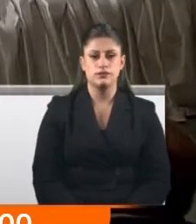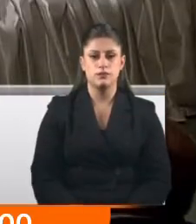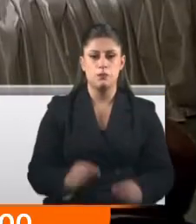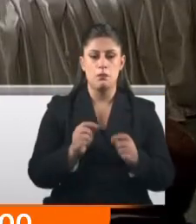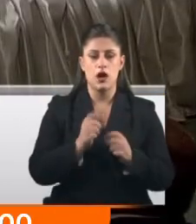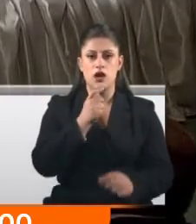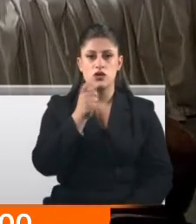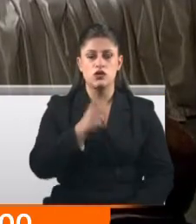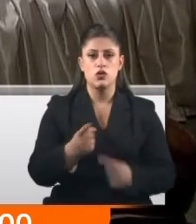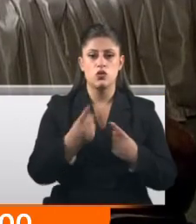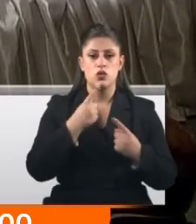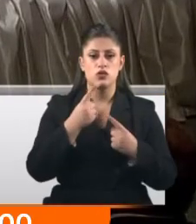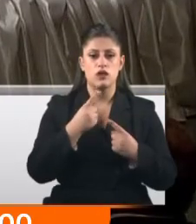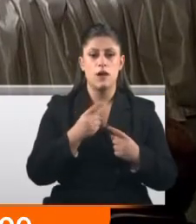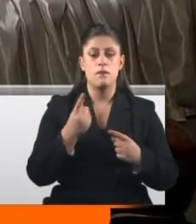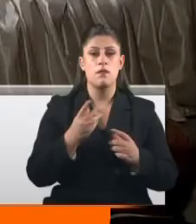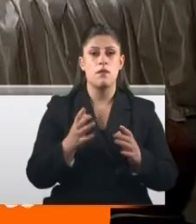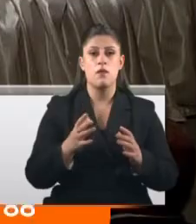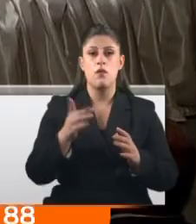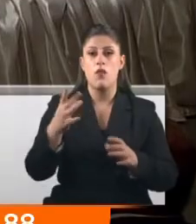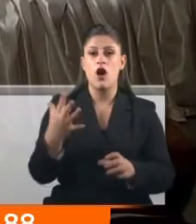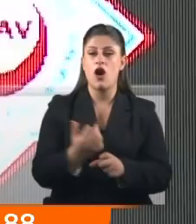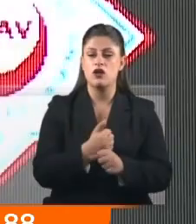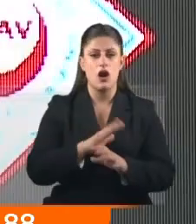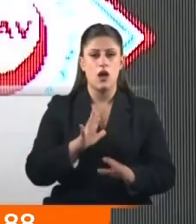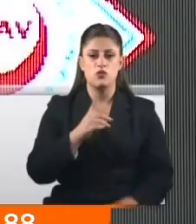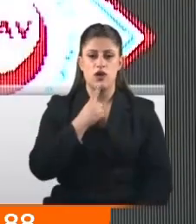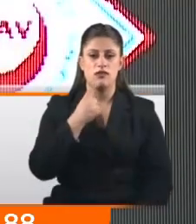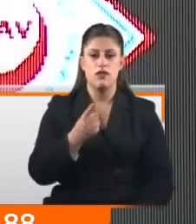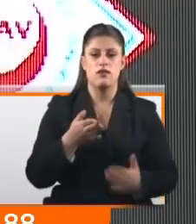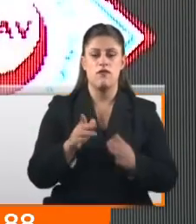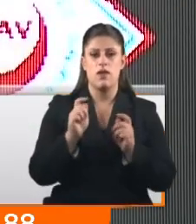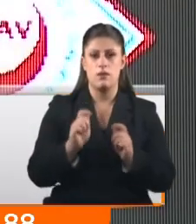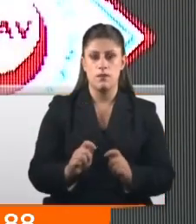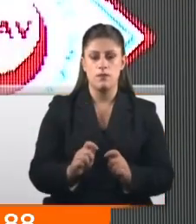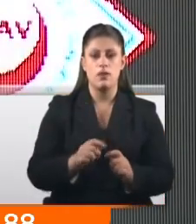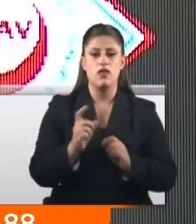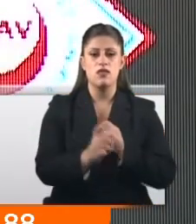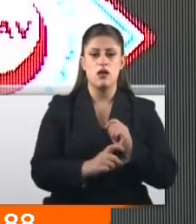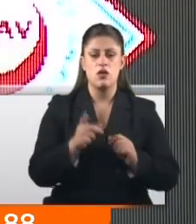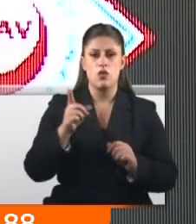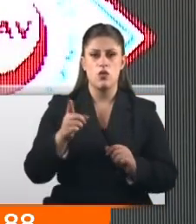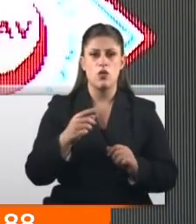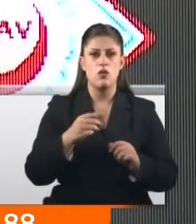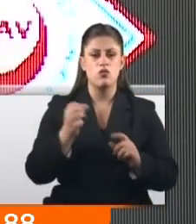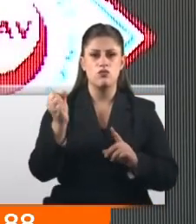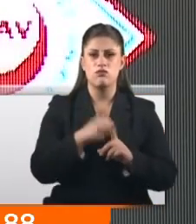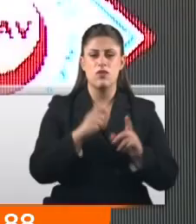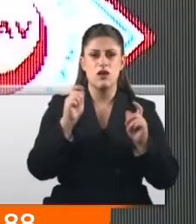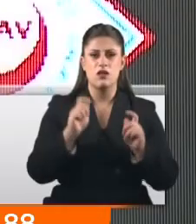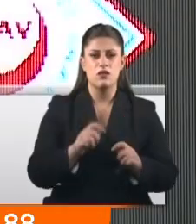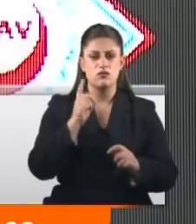Bahçeli sözlerini başaramayacaksınız diyerek sürdürdü. Teröristler ile onların üzerimize salan muhasım